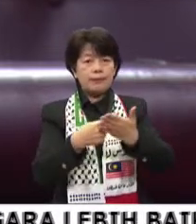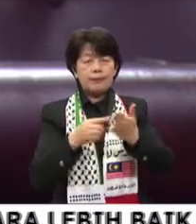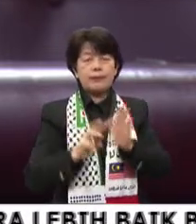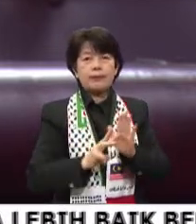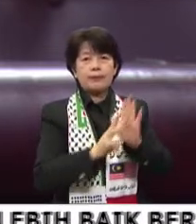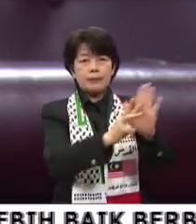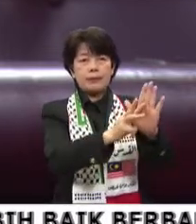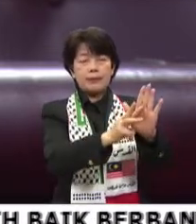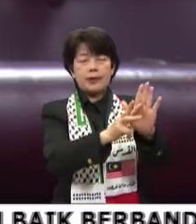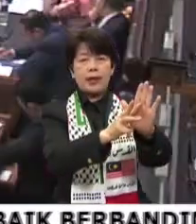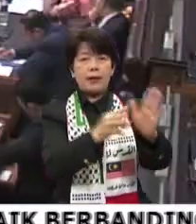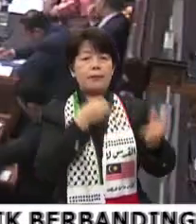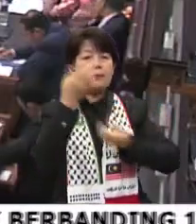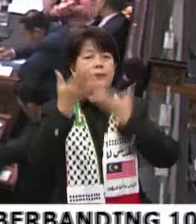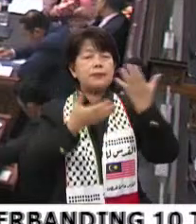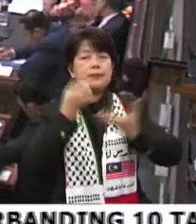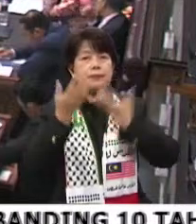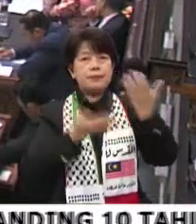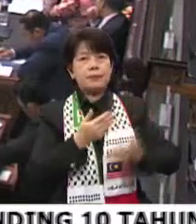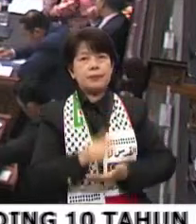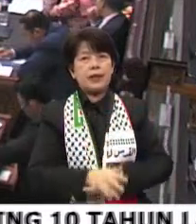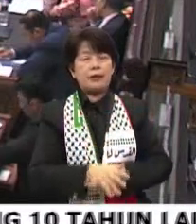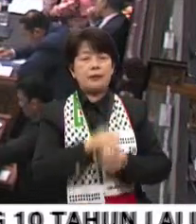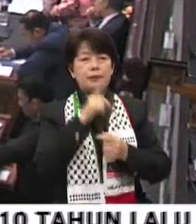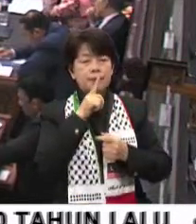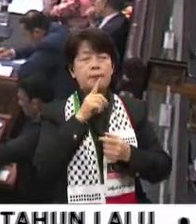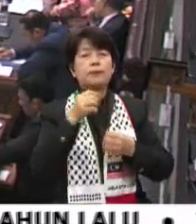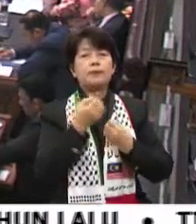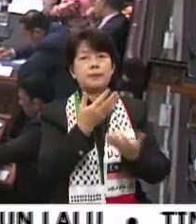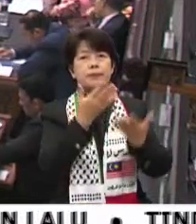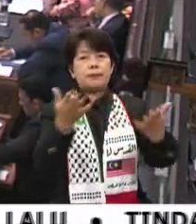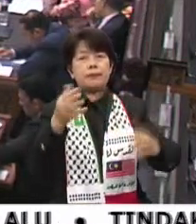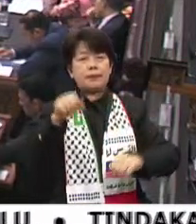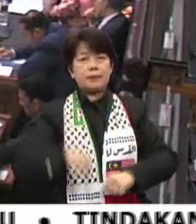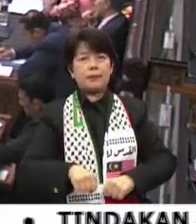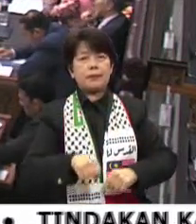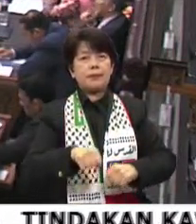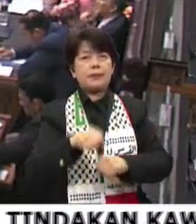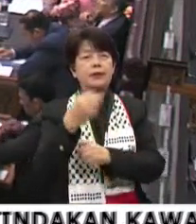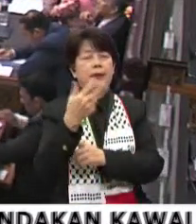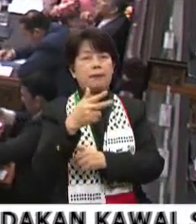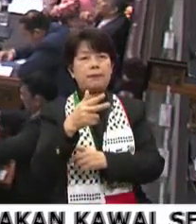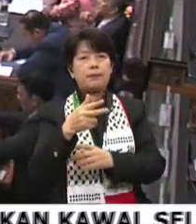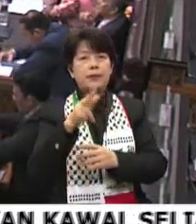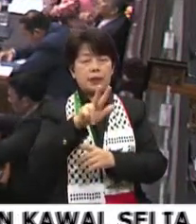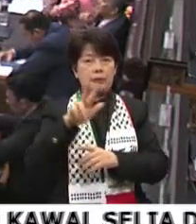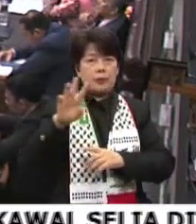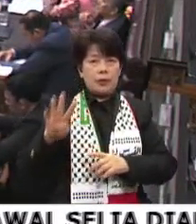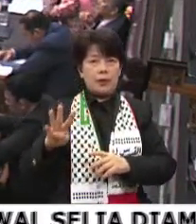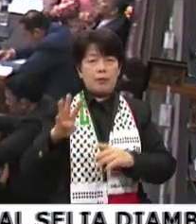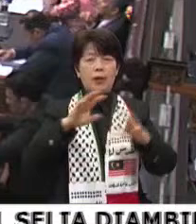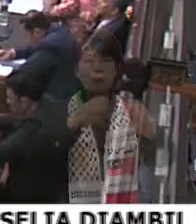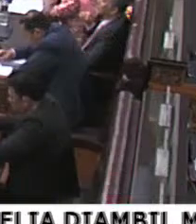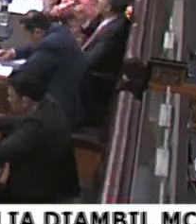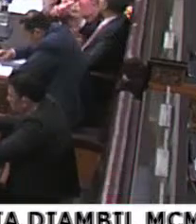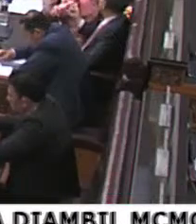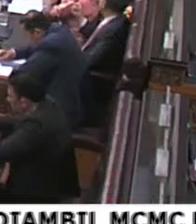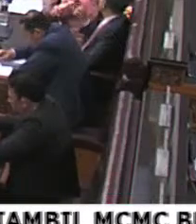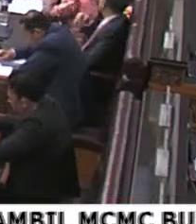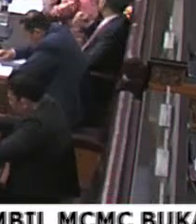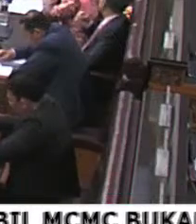pungutan suara atau undi sulit fasal 17 bertujuan untuk meminda subseksyen 342 untuk